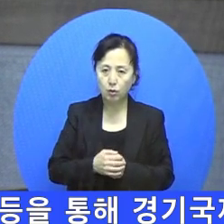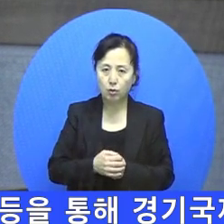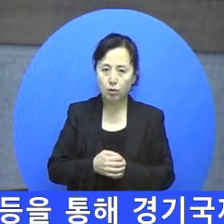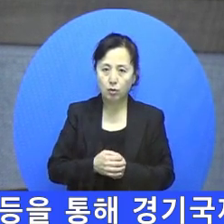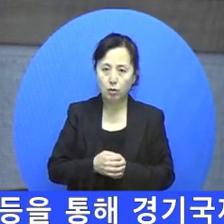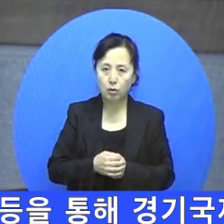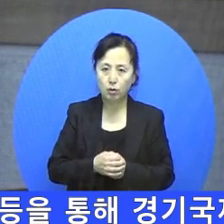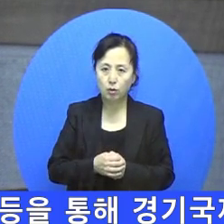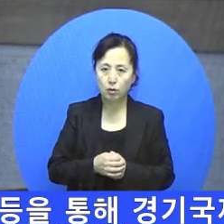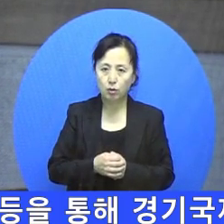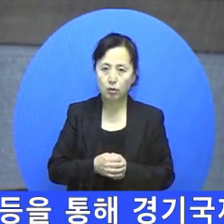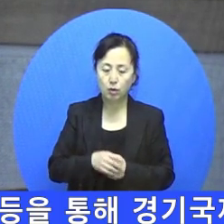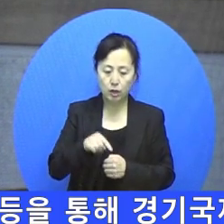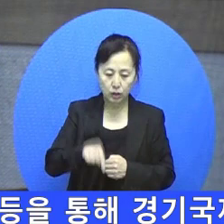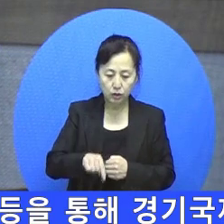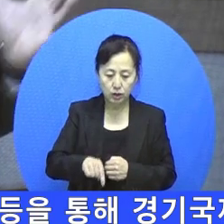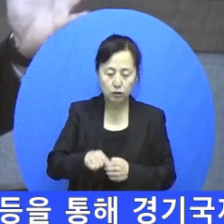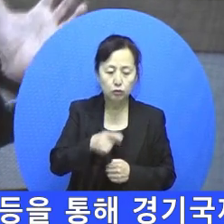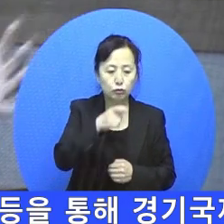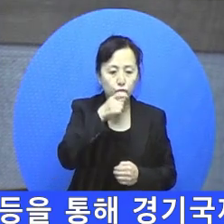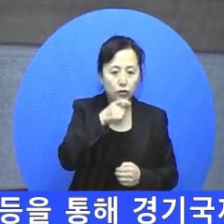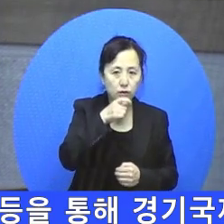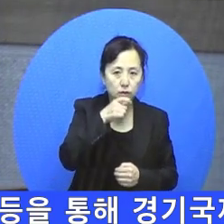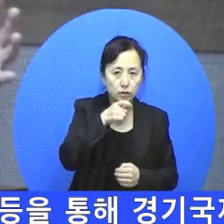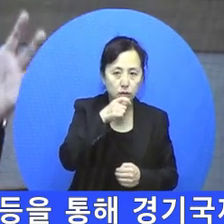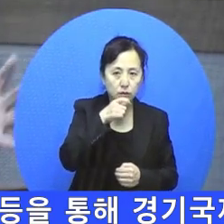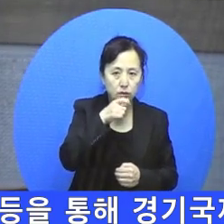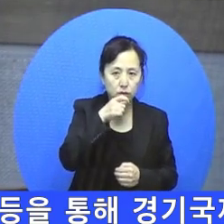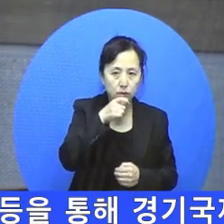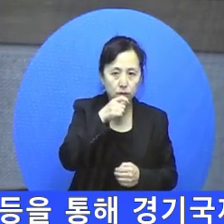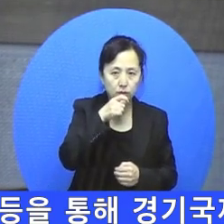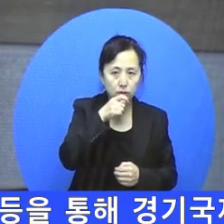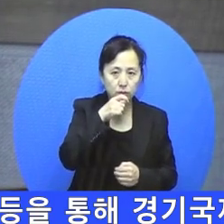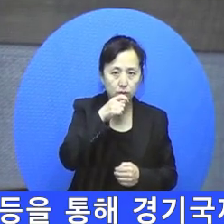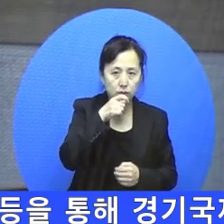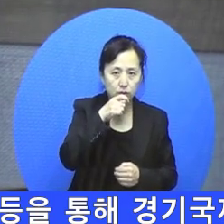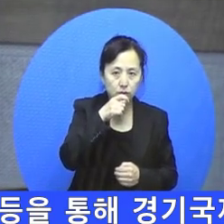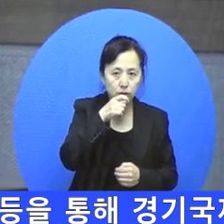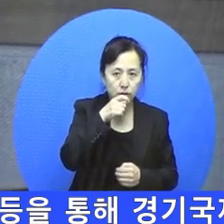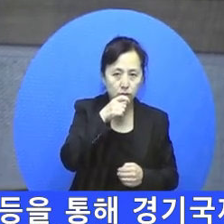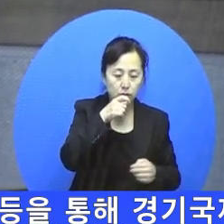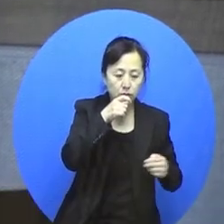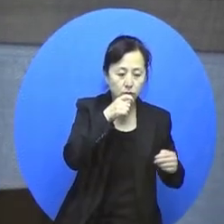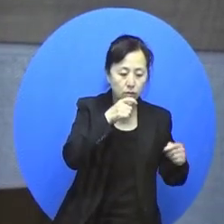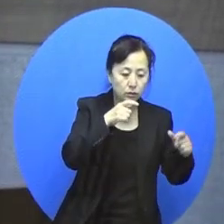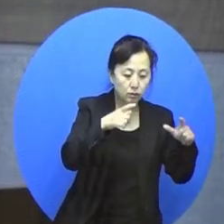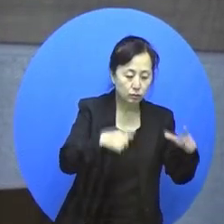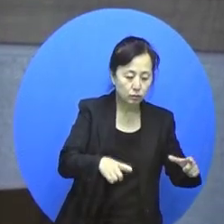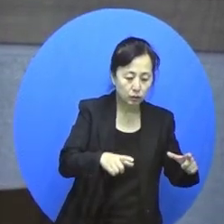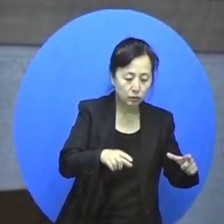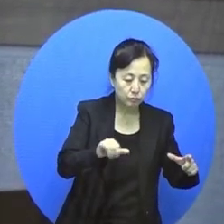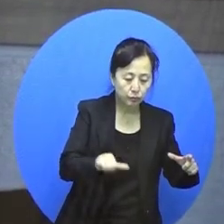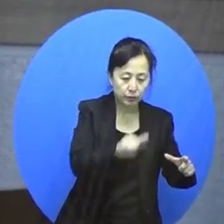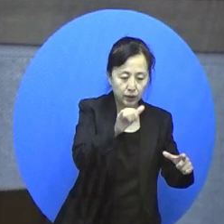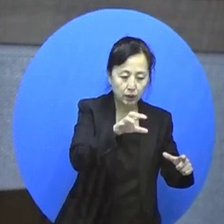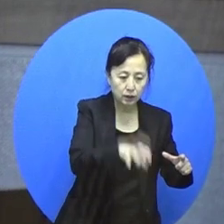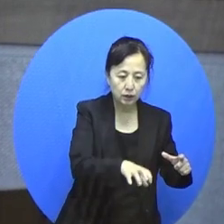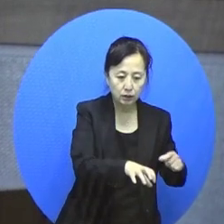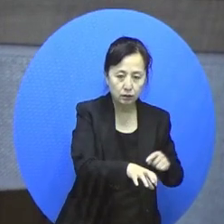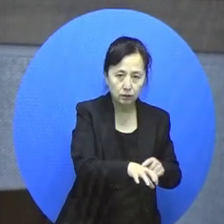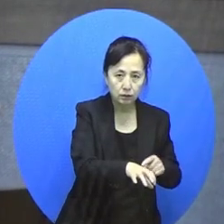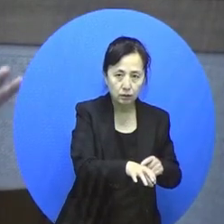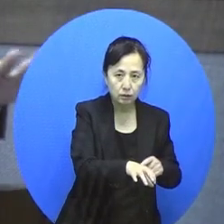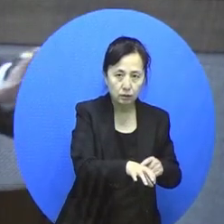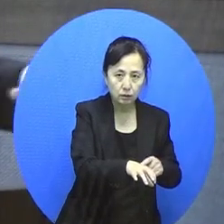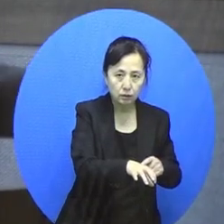180만, 190만 평의 바깥이 전부 소음 접촉지역이지만 지금 이전하는 지역은 440만